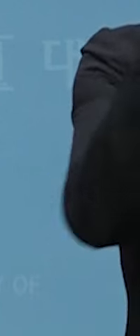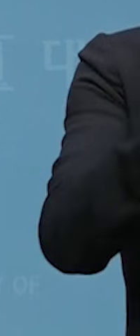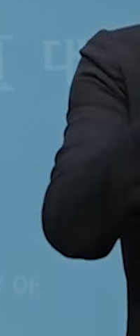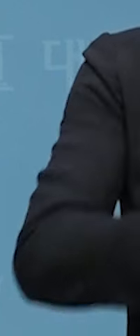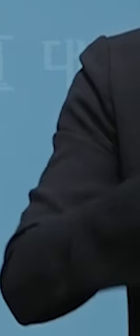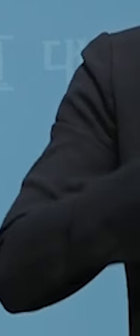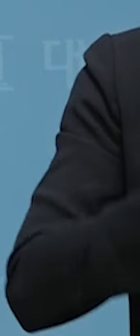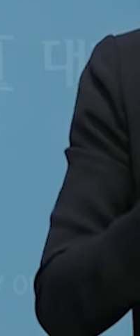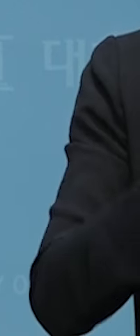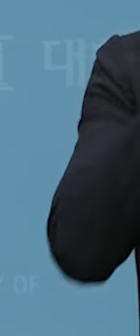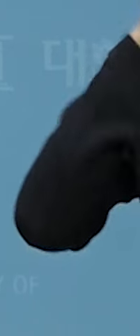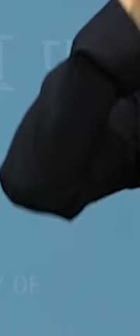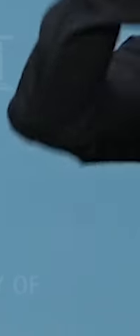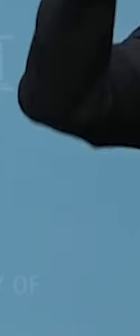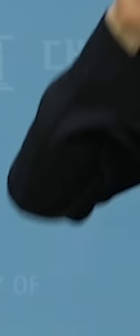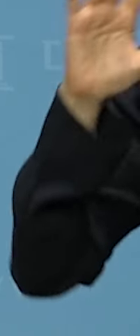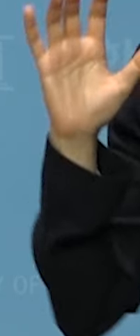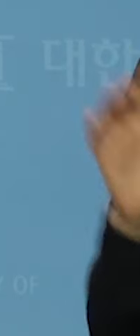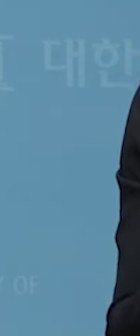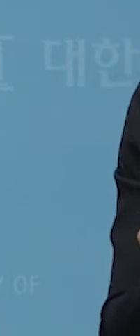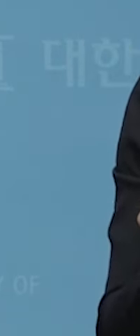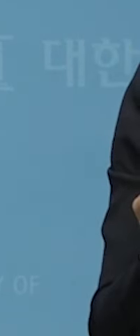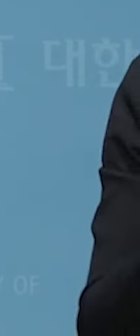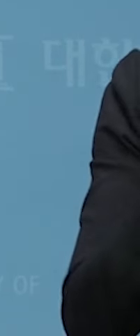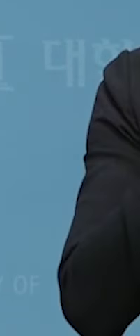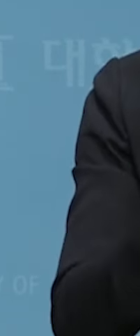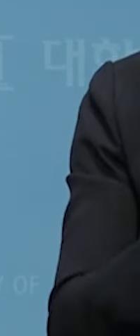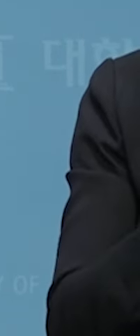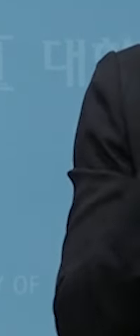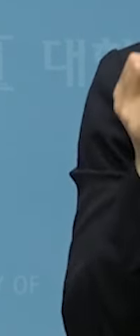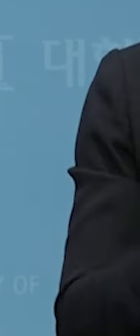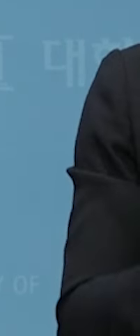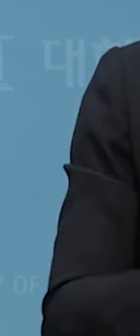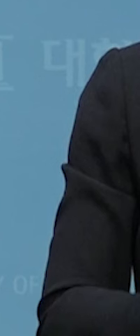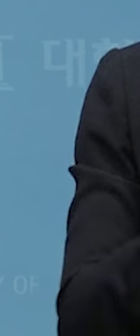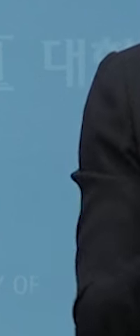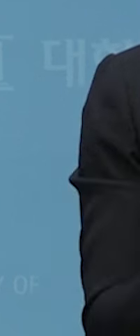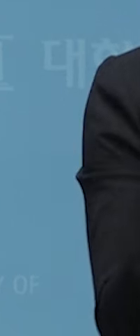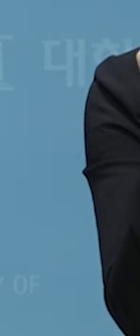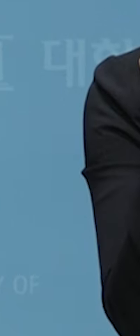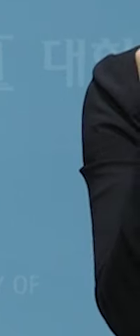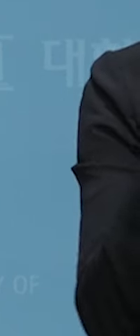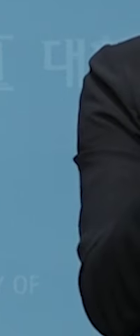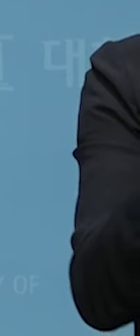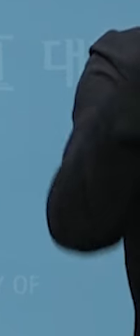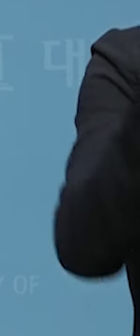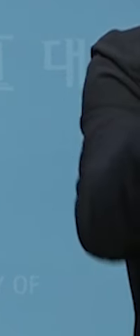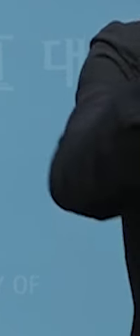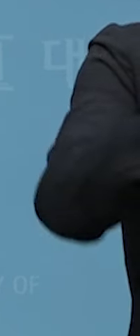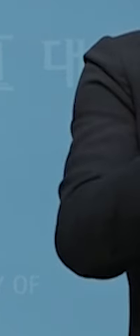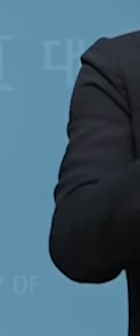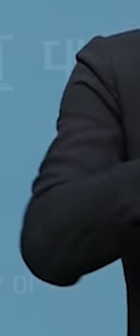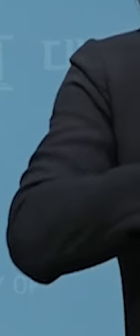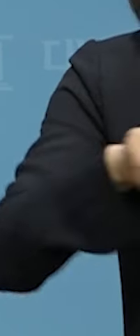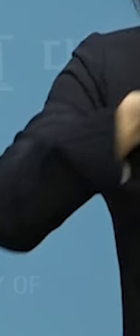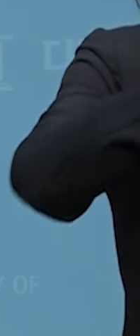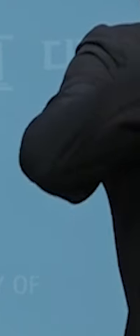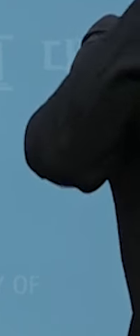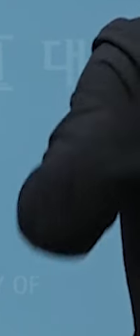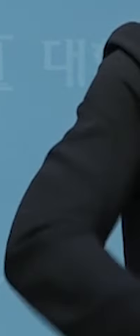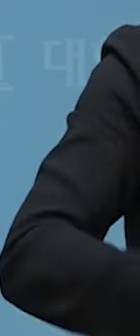자발적 항의 집회에 동참하여 힘을 보태고이를 기점으로 김준혁 후보의 즉각적인